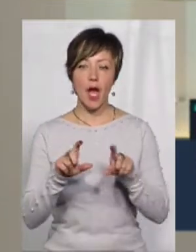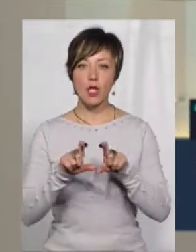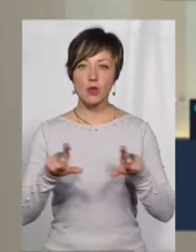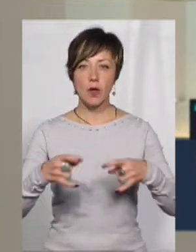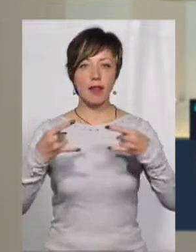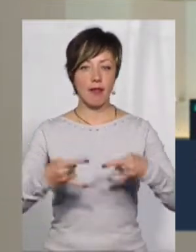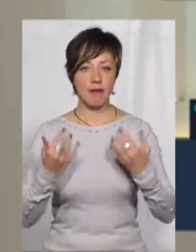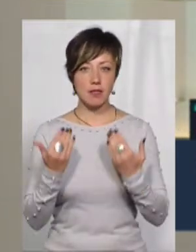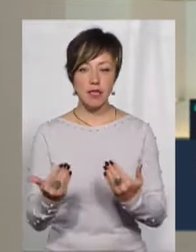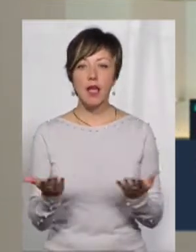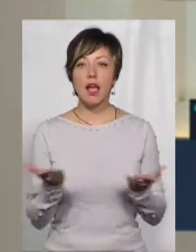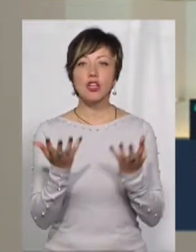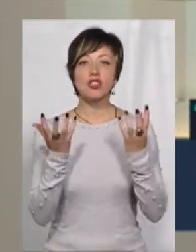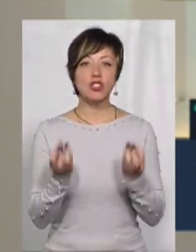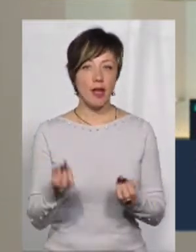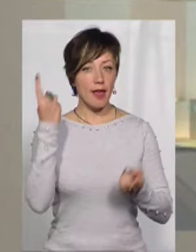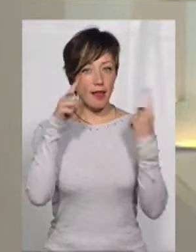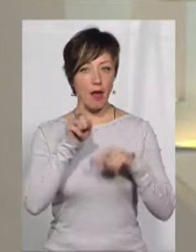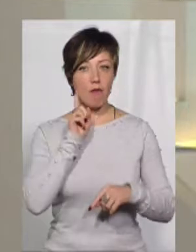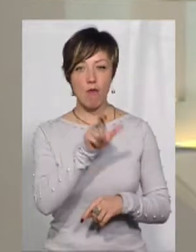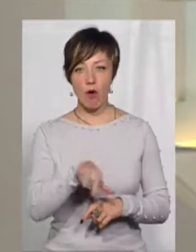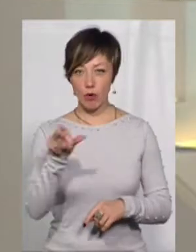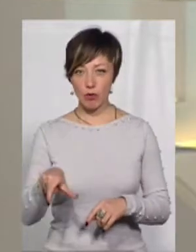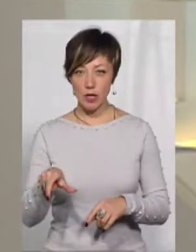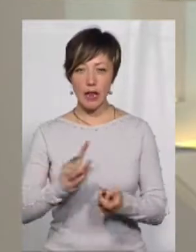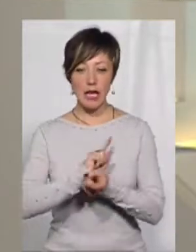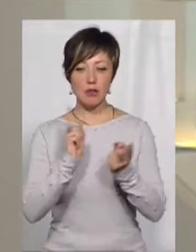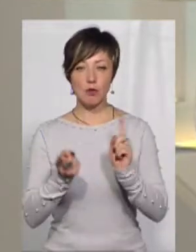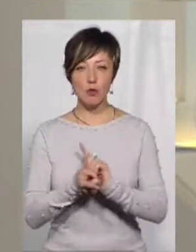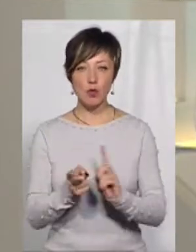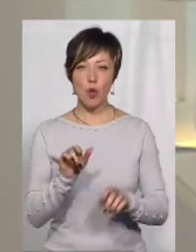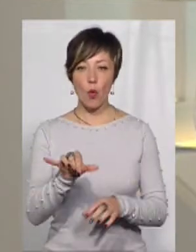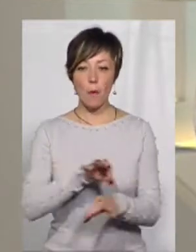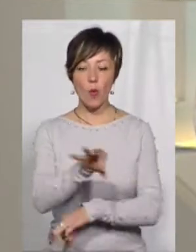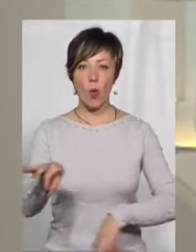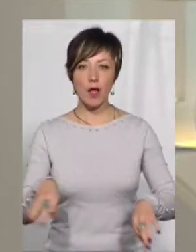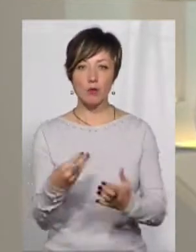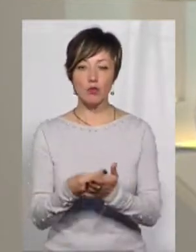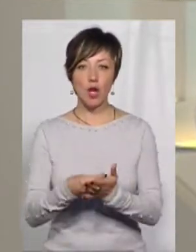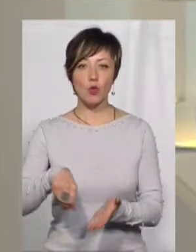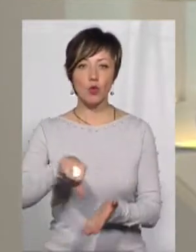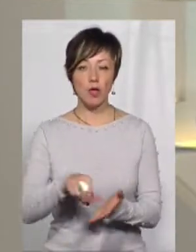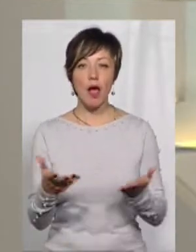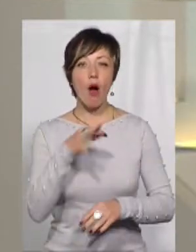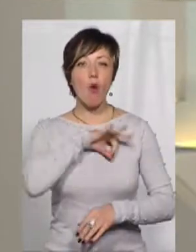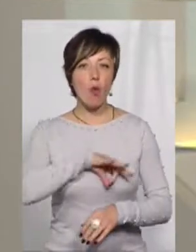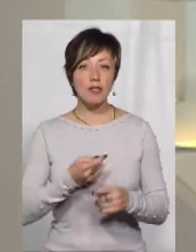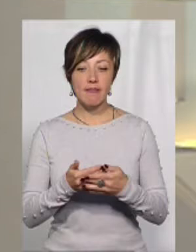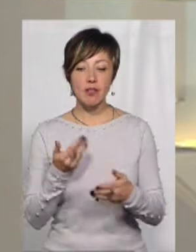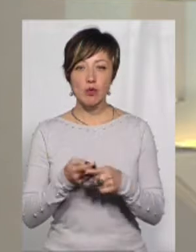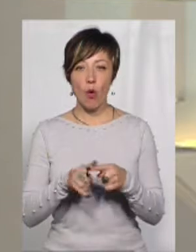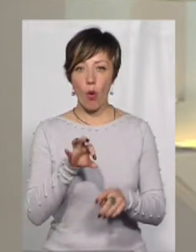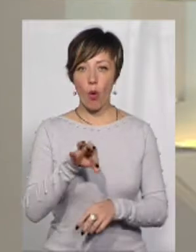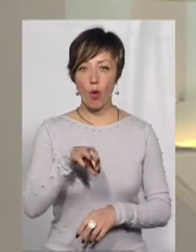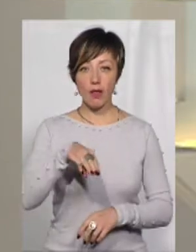студія телевізійна. Які ще ідеї молоді трансформуються у проекти бюджету участі? Яка користь від цього